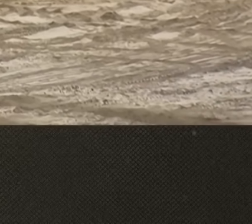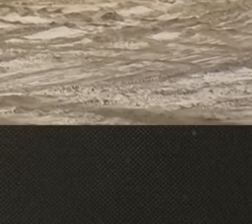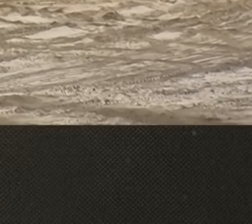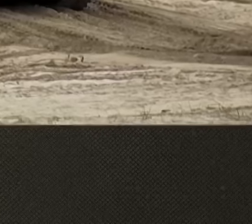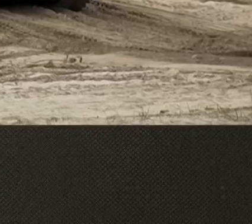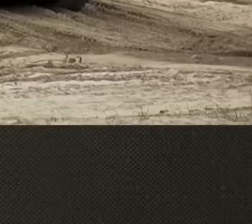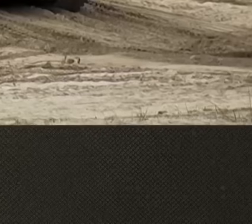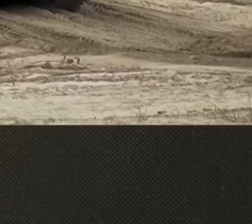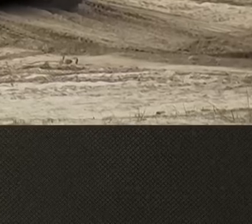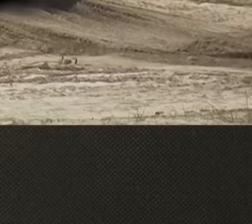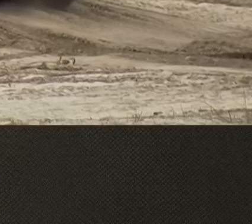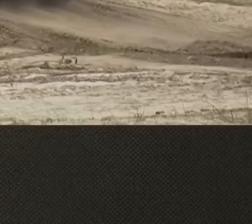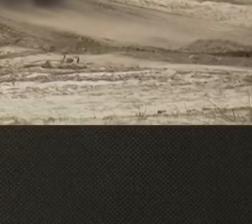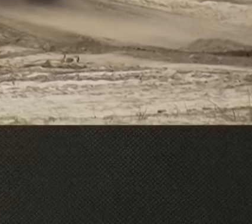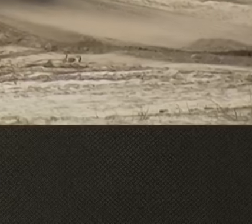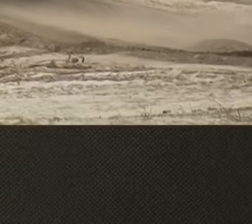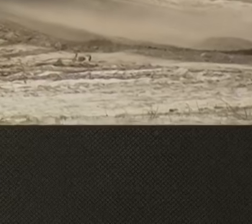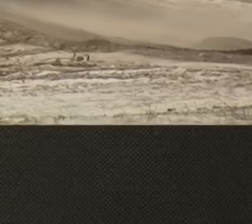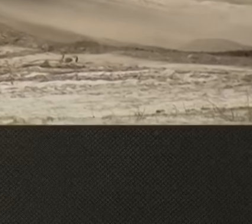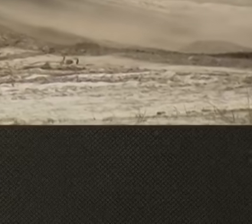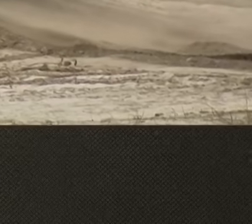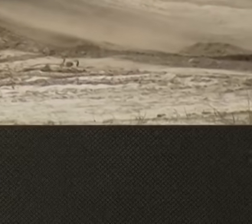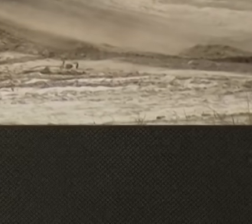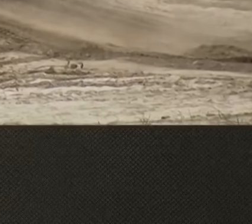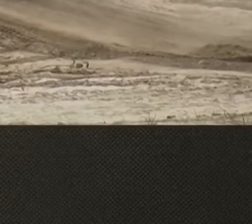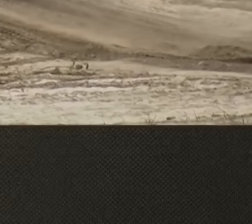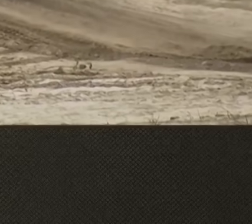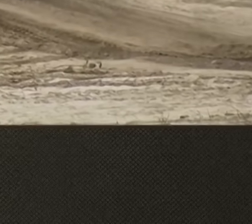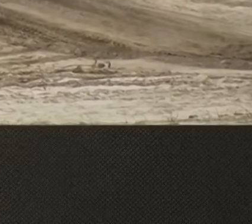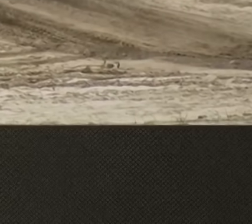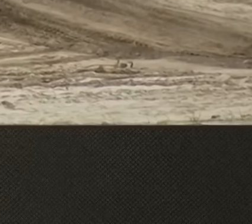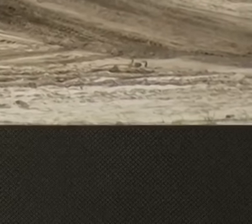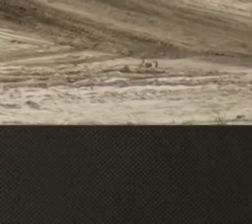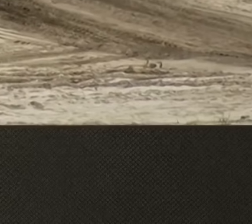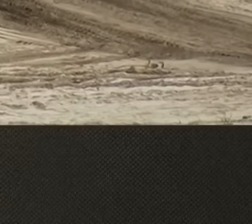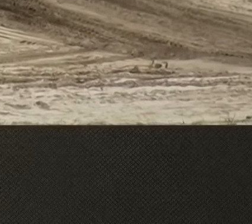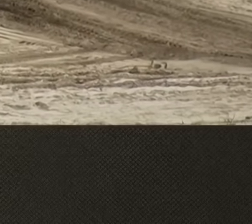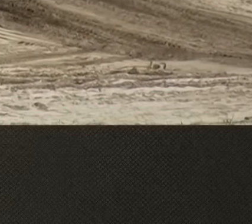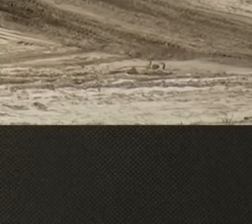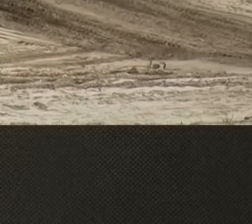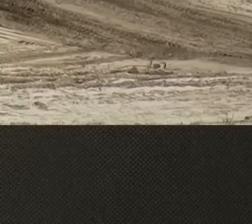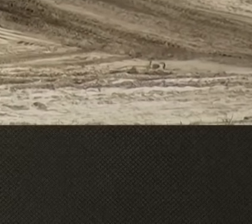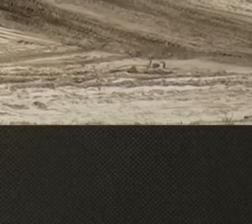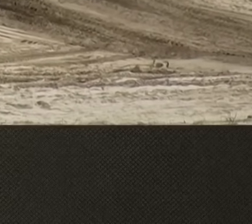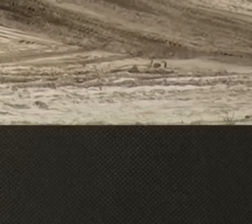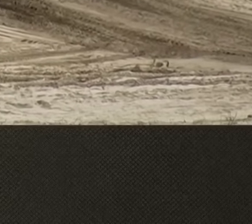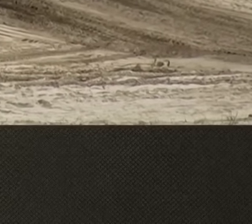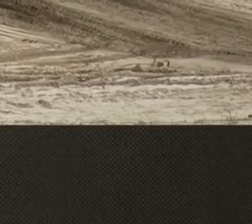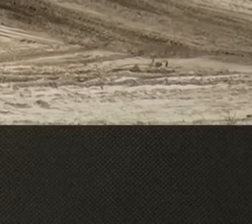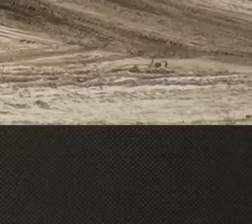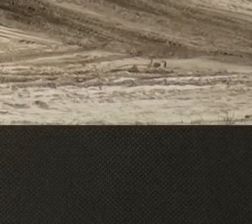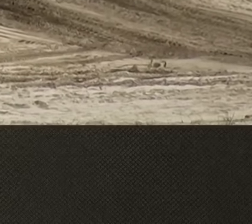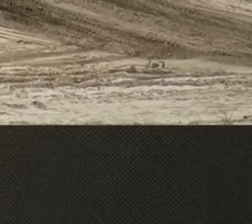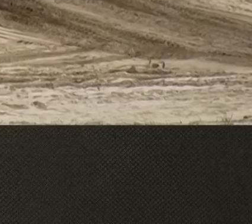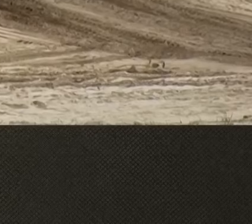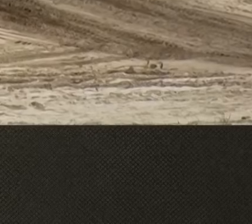є недоцільним. Причому давайте говорити про те, що окупанти активно використовують ударні безпілотники. І